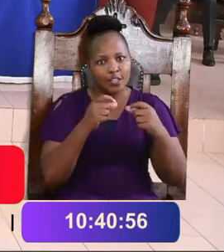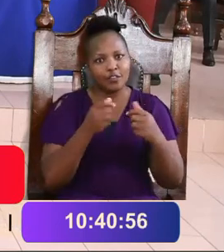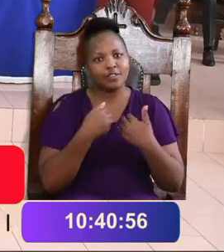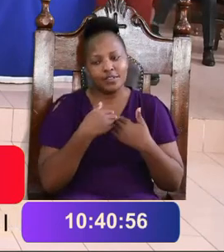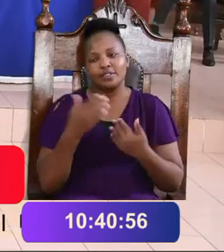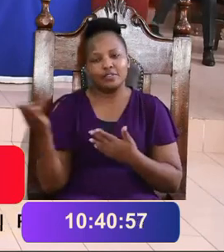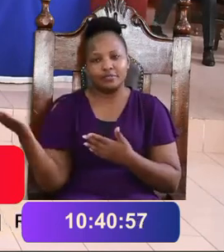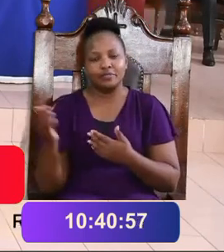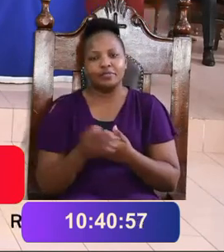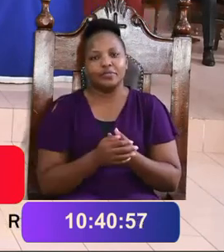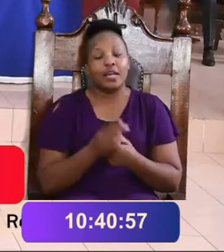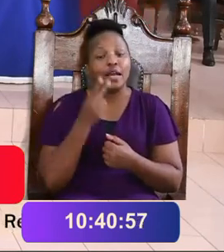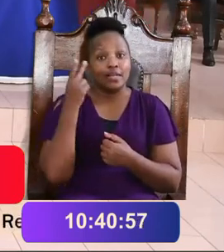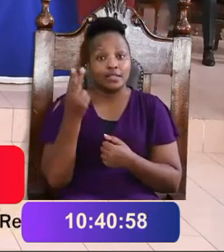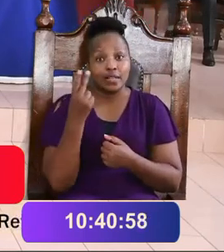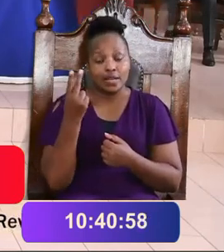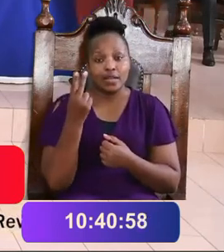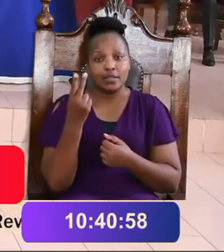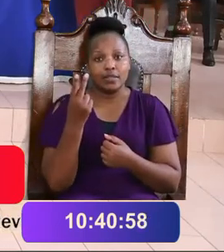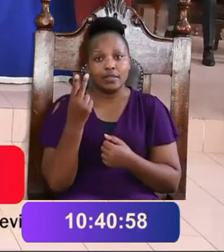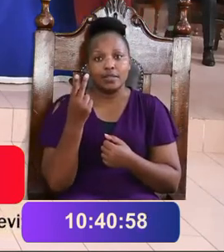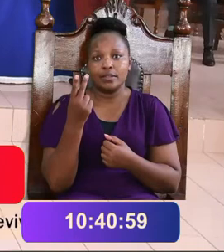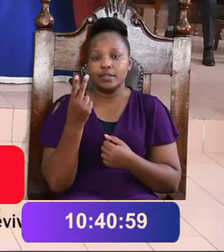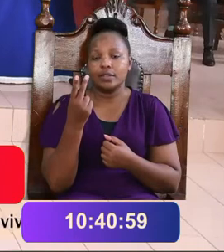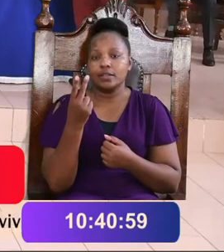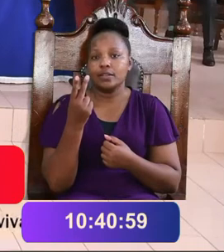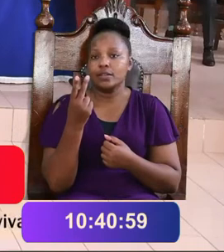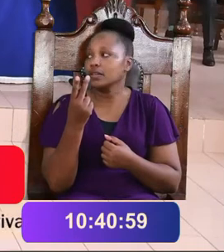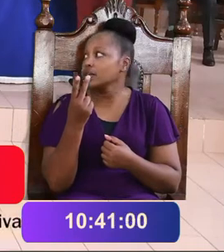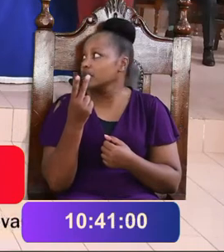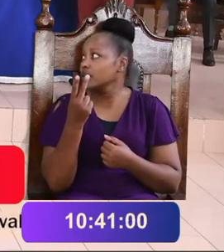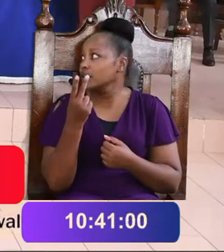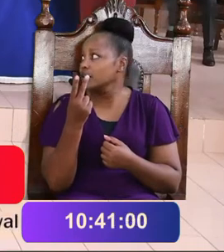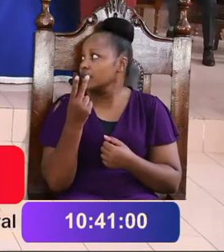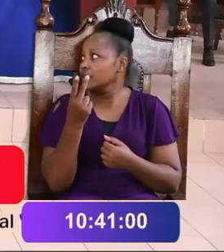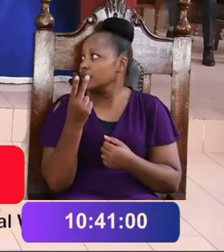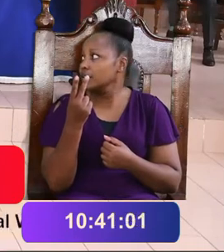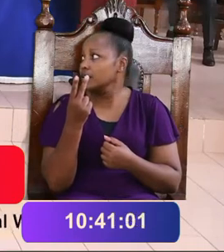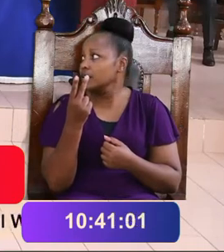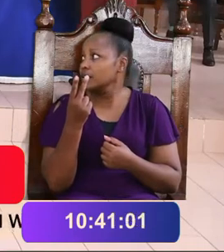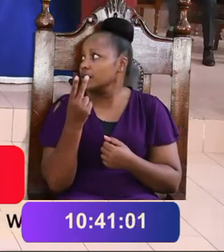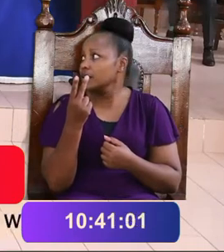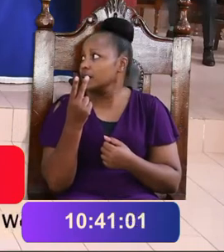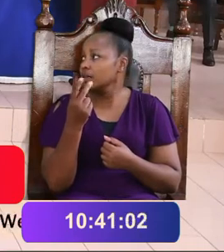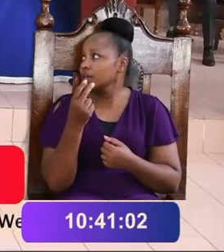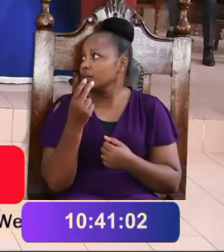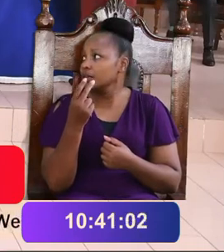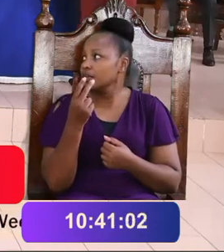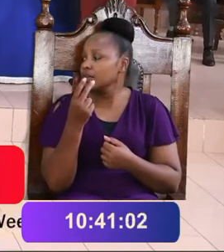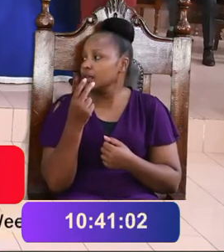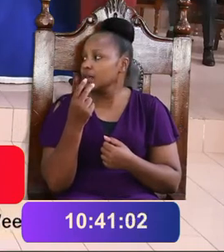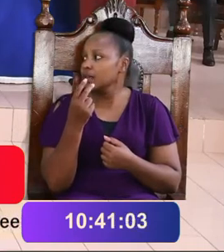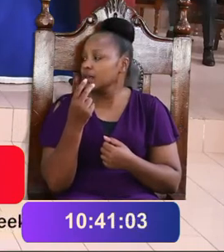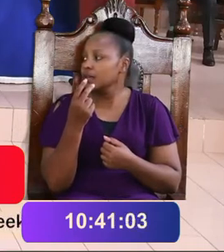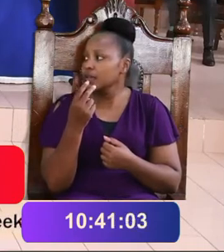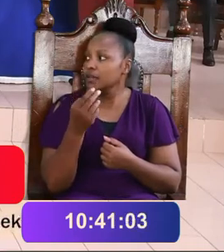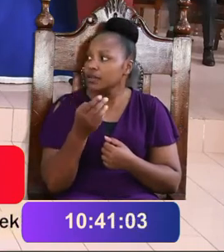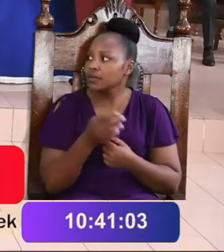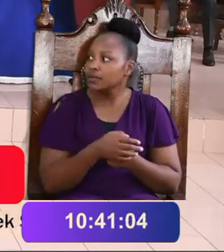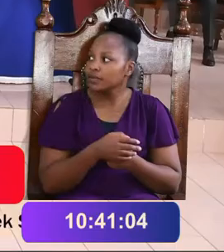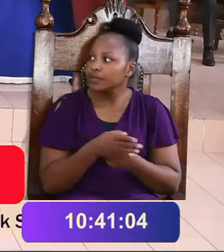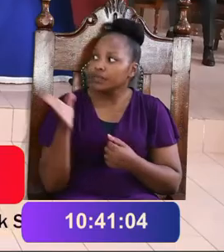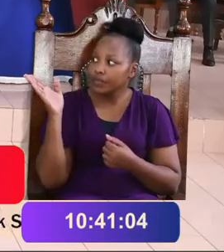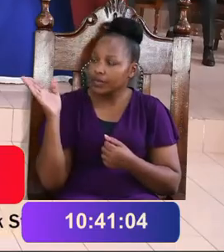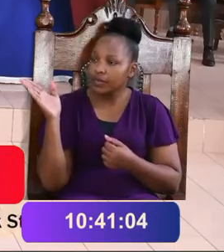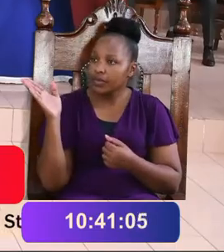Mwanafunzi wa pili naye Lidse Claire, inua